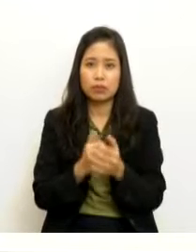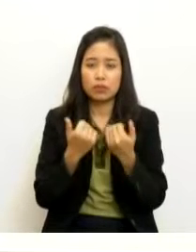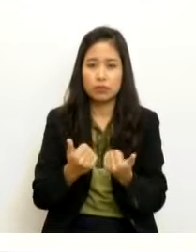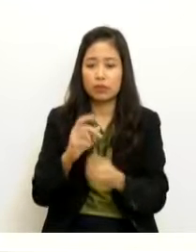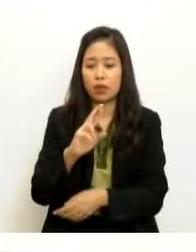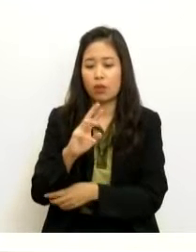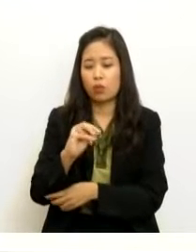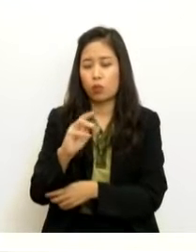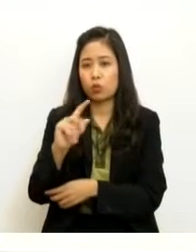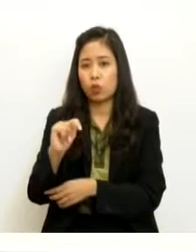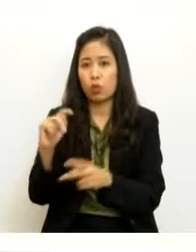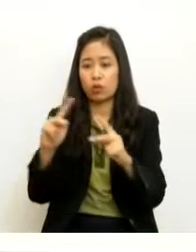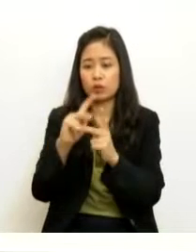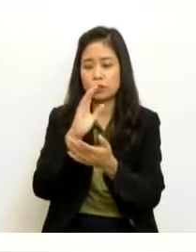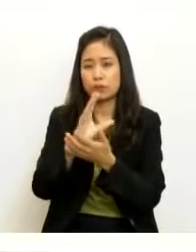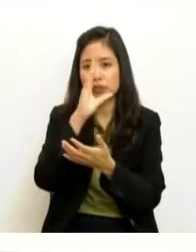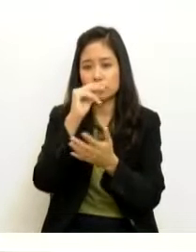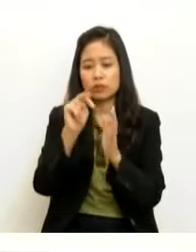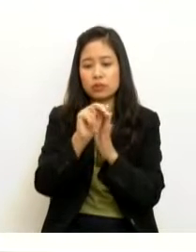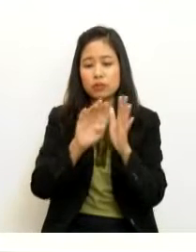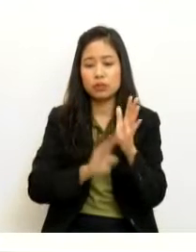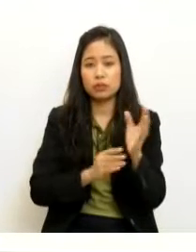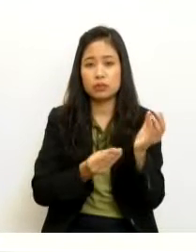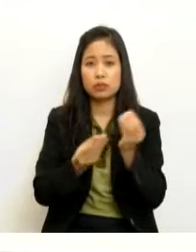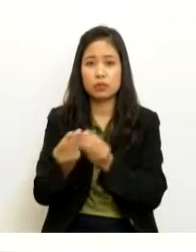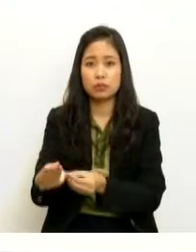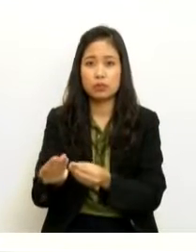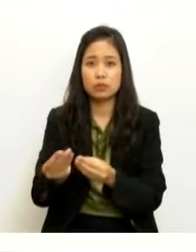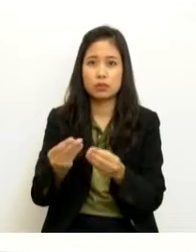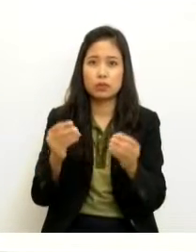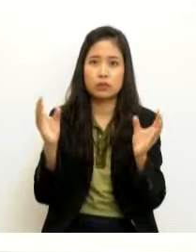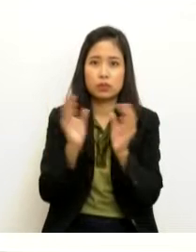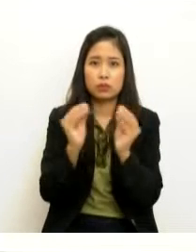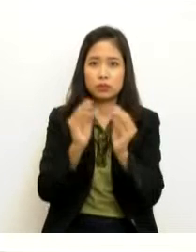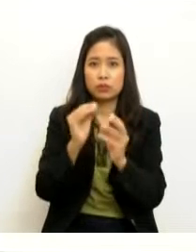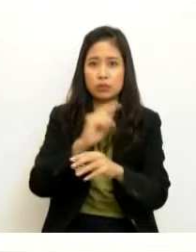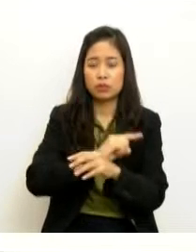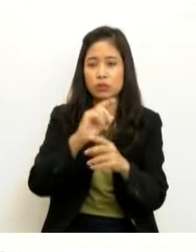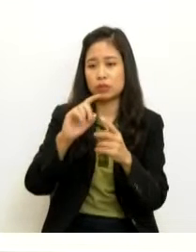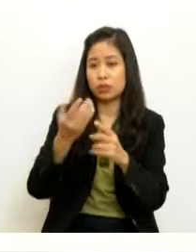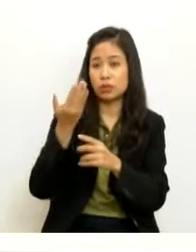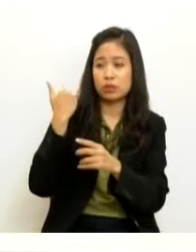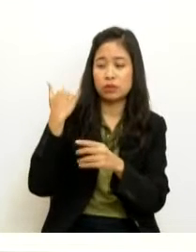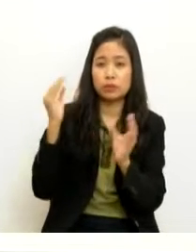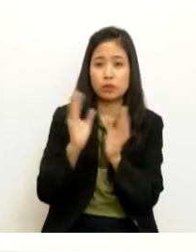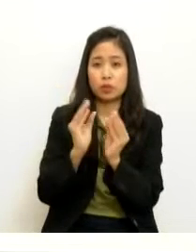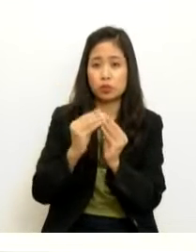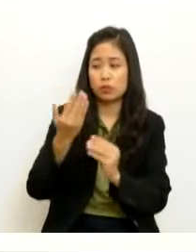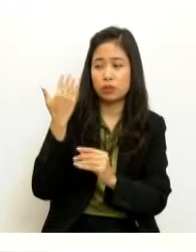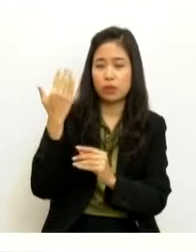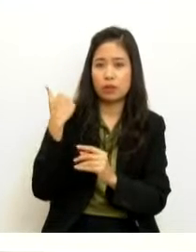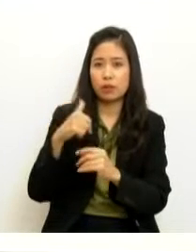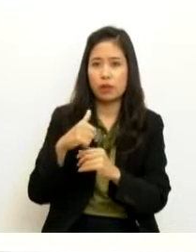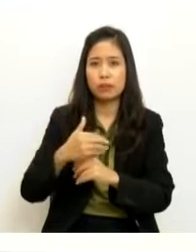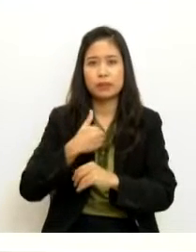หมายนโยบายนี้ไปยังผอ.เขตในคราวประชุมวันที่29อันที่ผ่านมาแล้วครั้งหนึ่ง